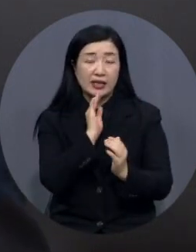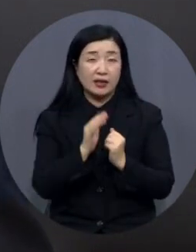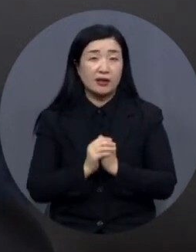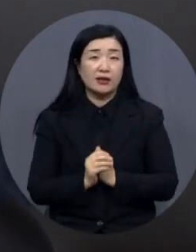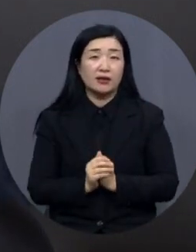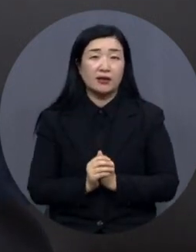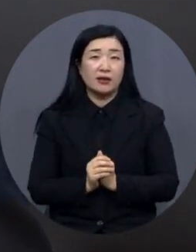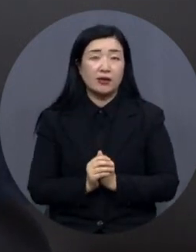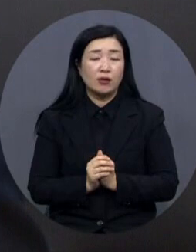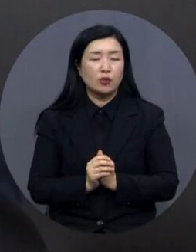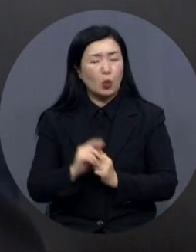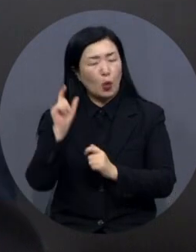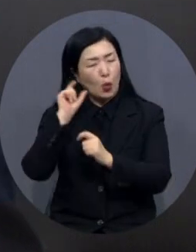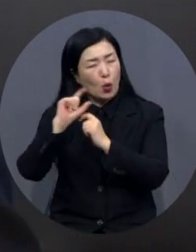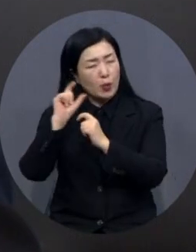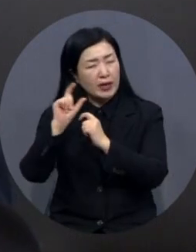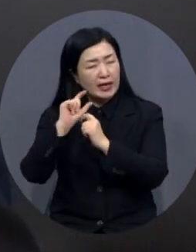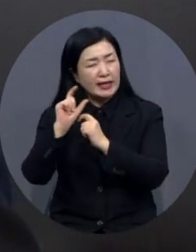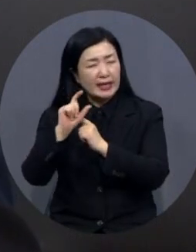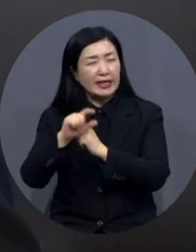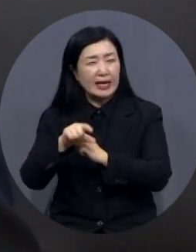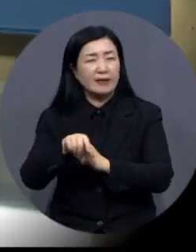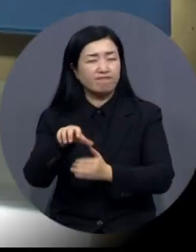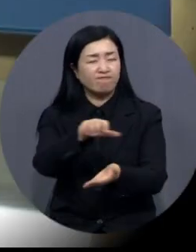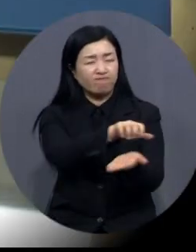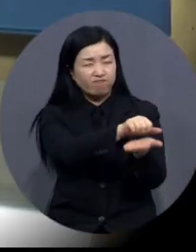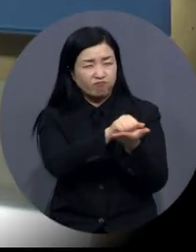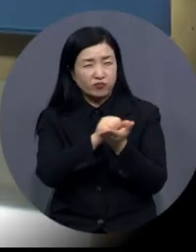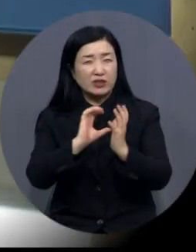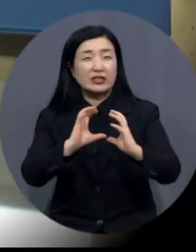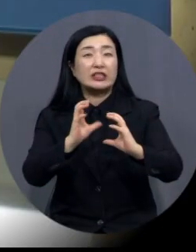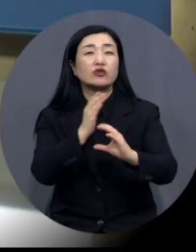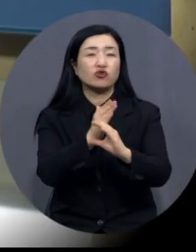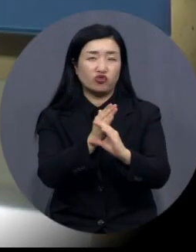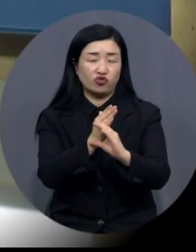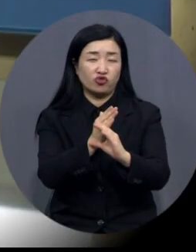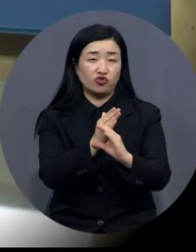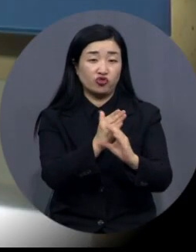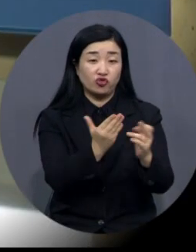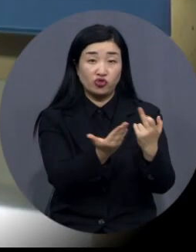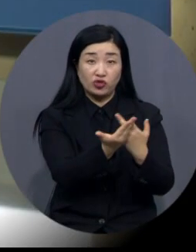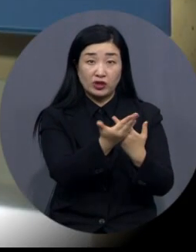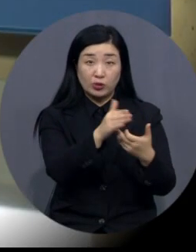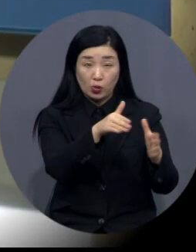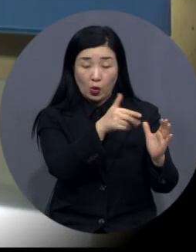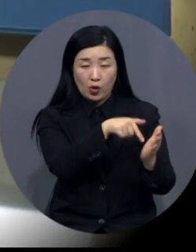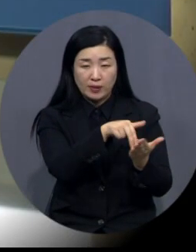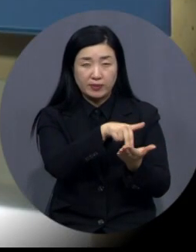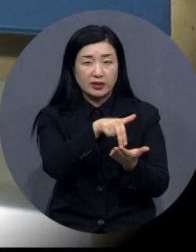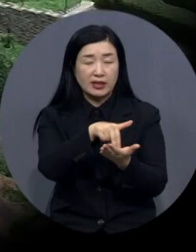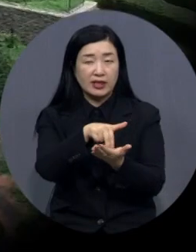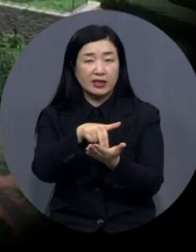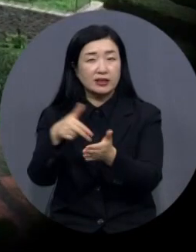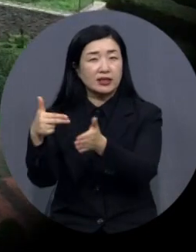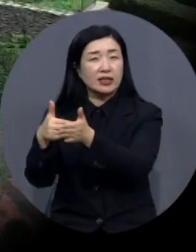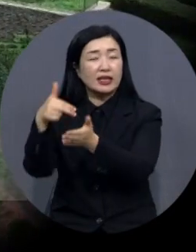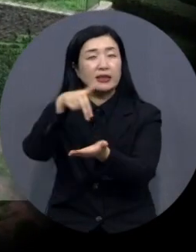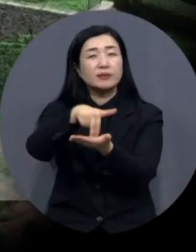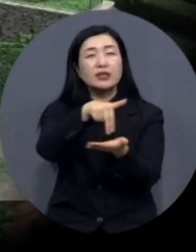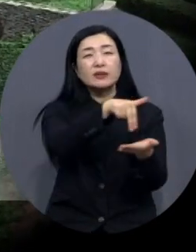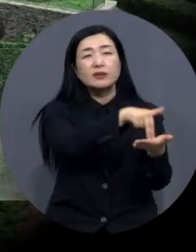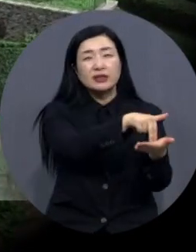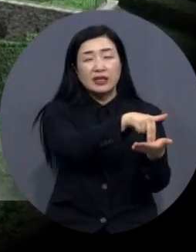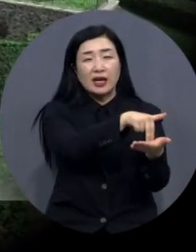이번에 고민하다가 상정하게 되었습니다. 제주도와 재단 이사회 측은 도지사의